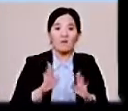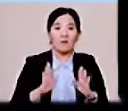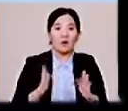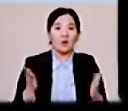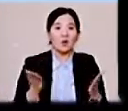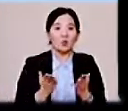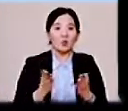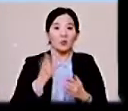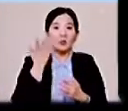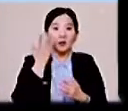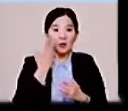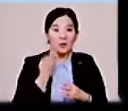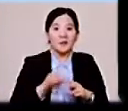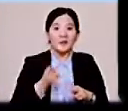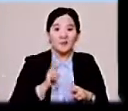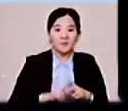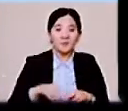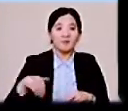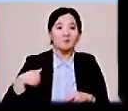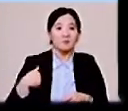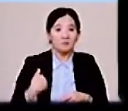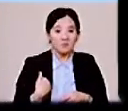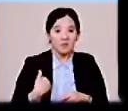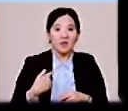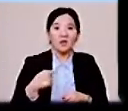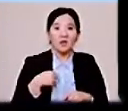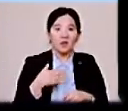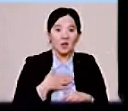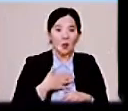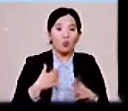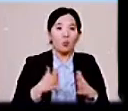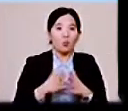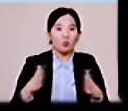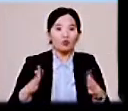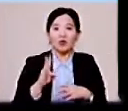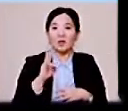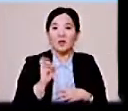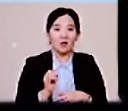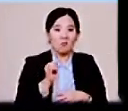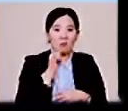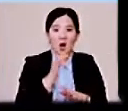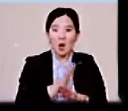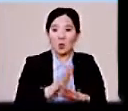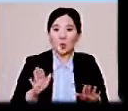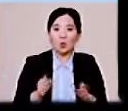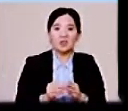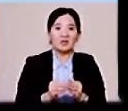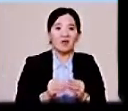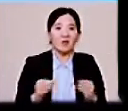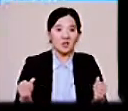которых при данной температуре я больше не могу